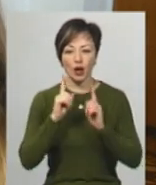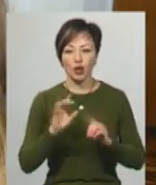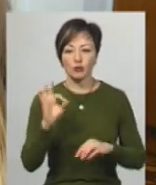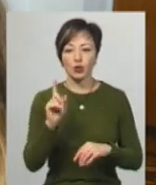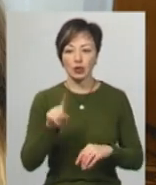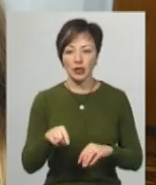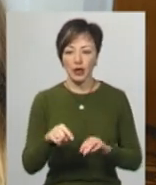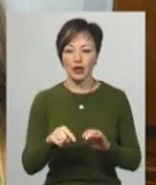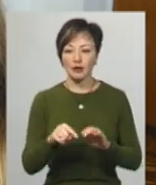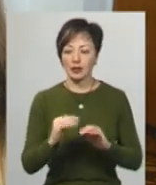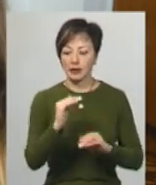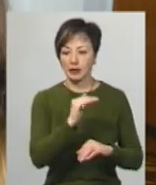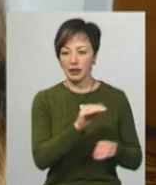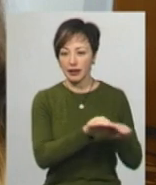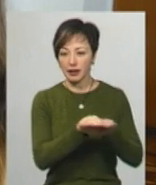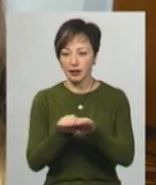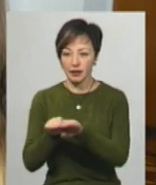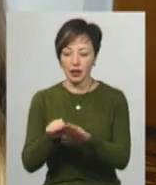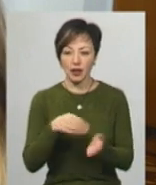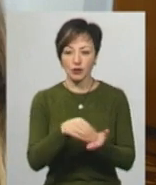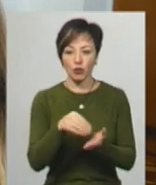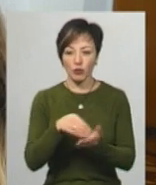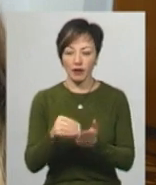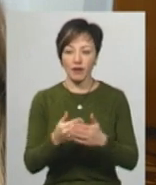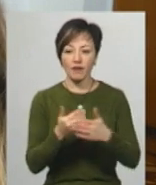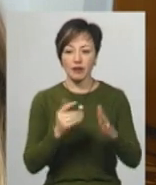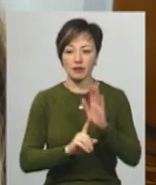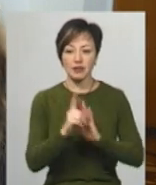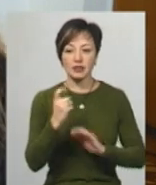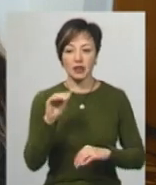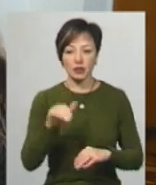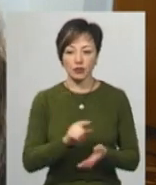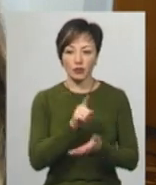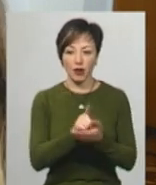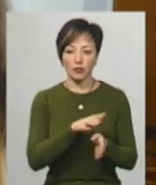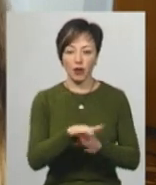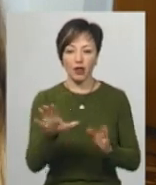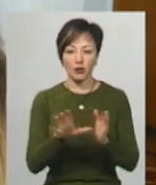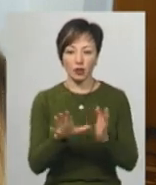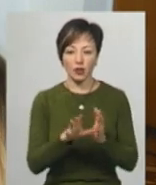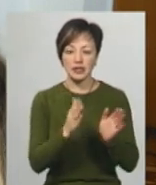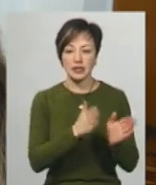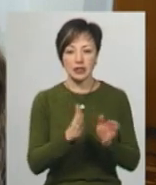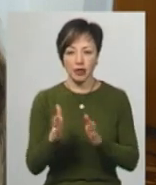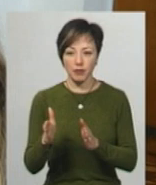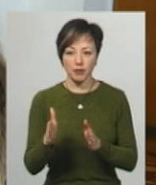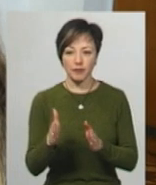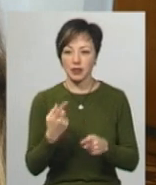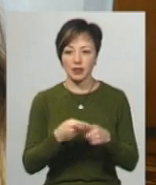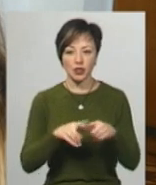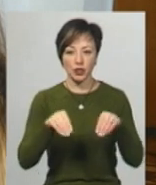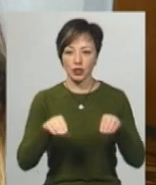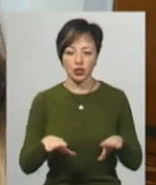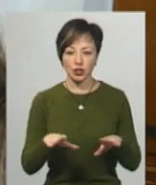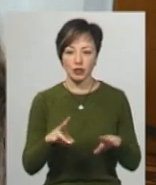що нижній поріг для закупівель від 100 тисяч, і вони мають відбуватися в електронній системі. Це